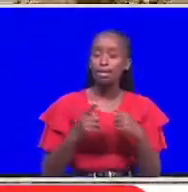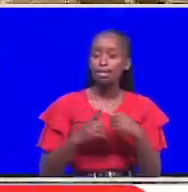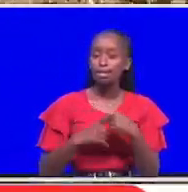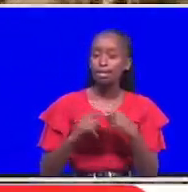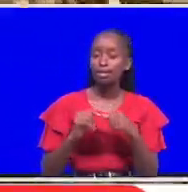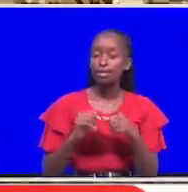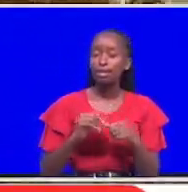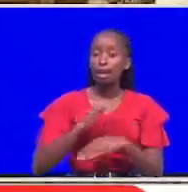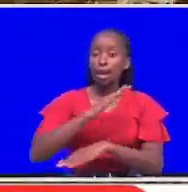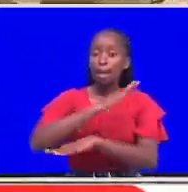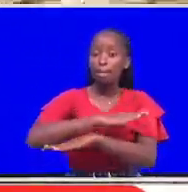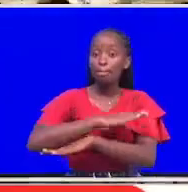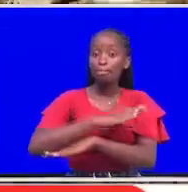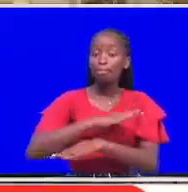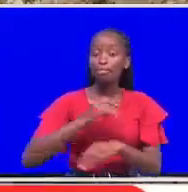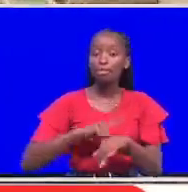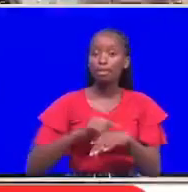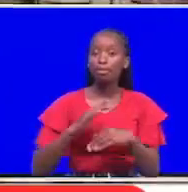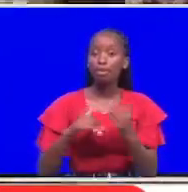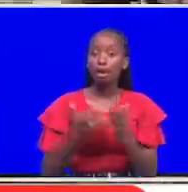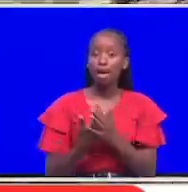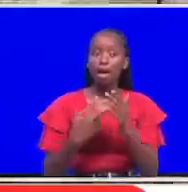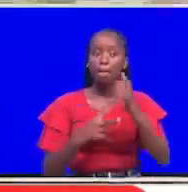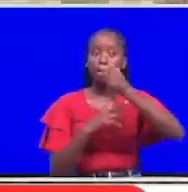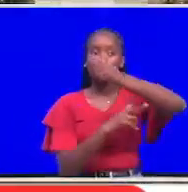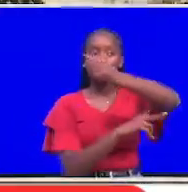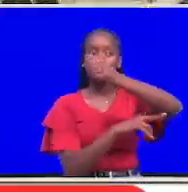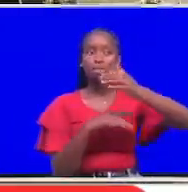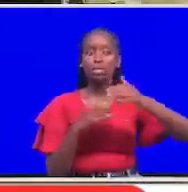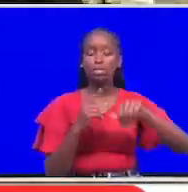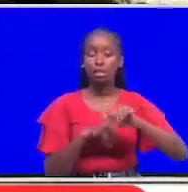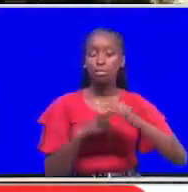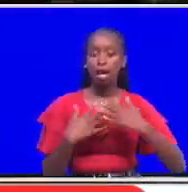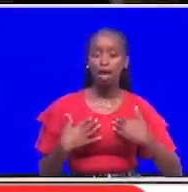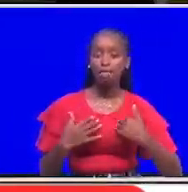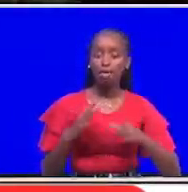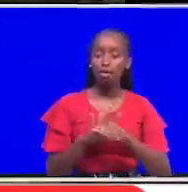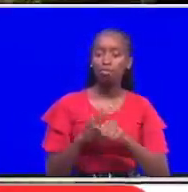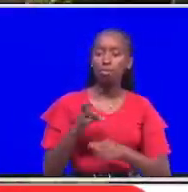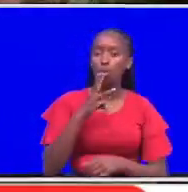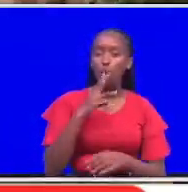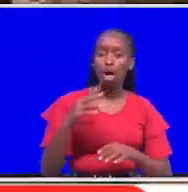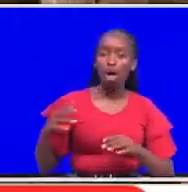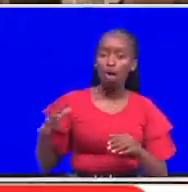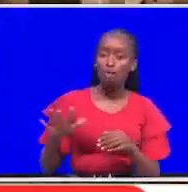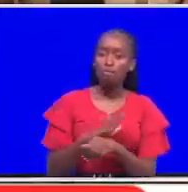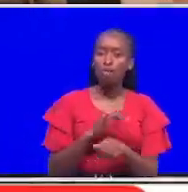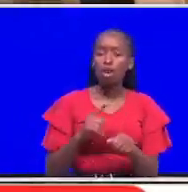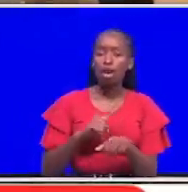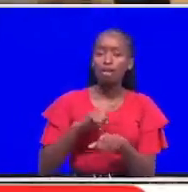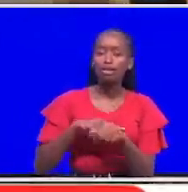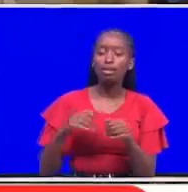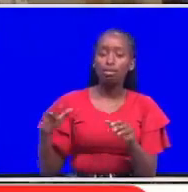katika daraja hili ambapo maji yalikuwa yamefurika na kujaa pomoni.